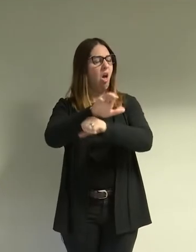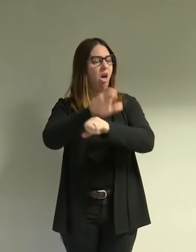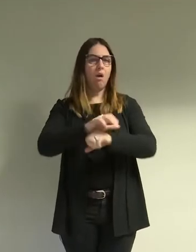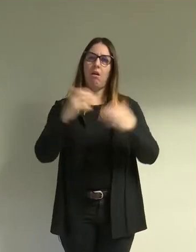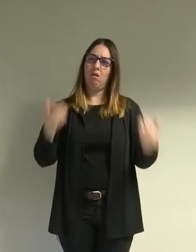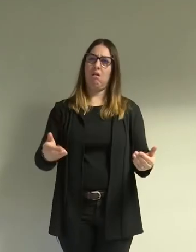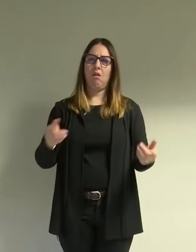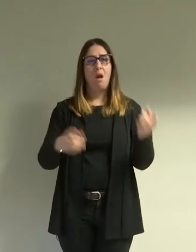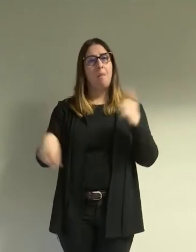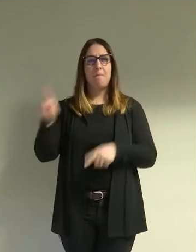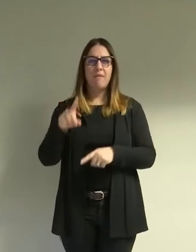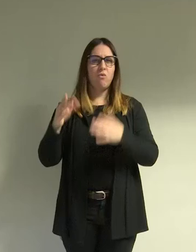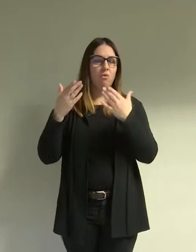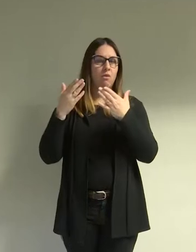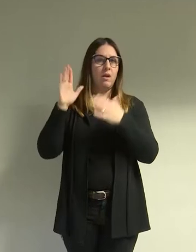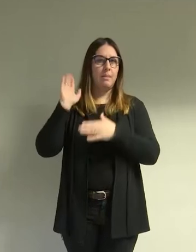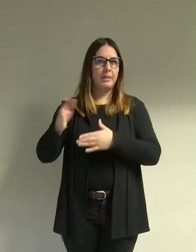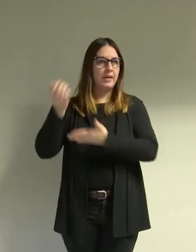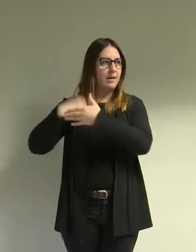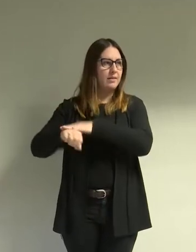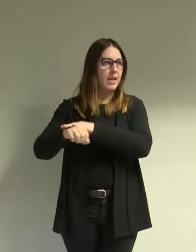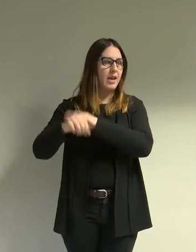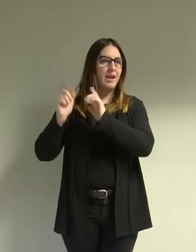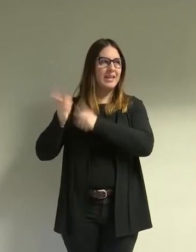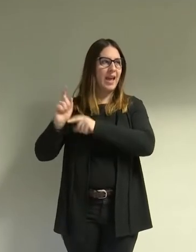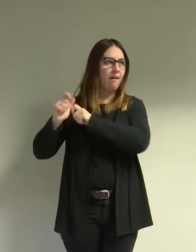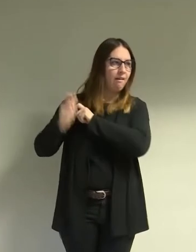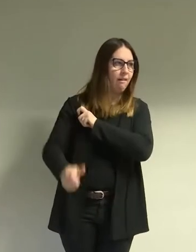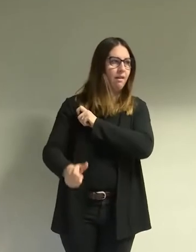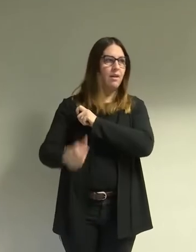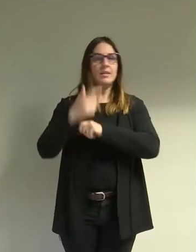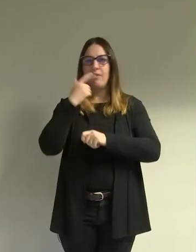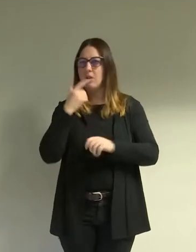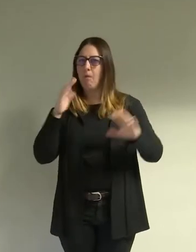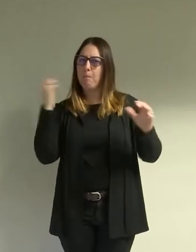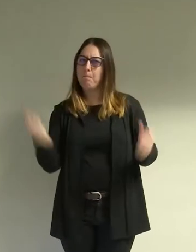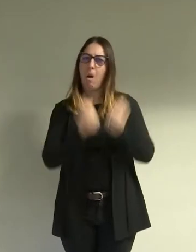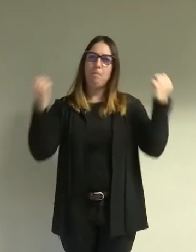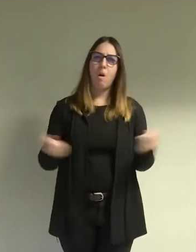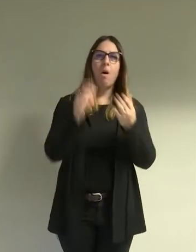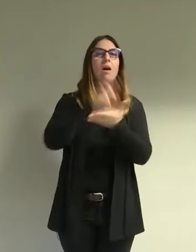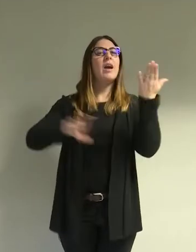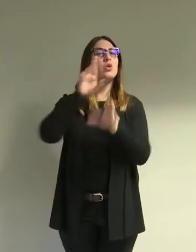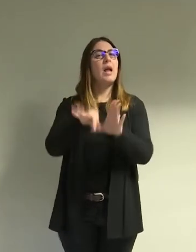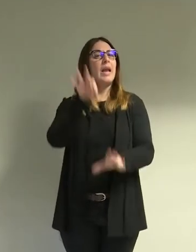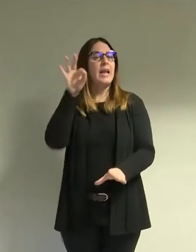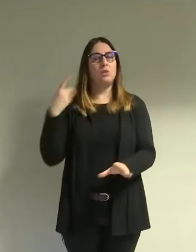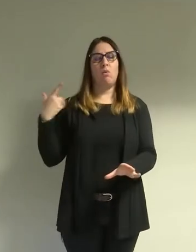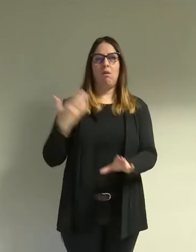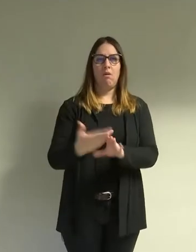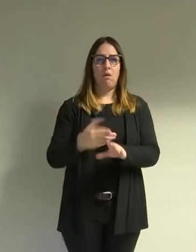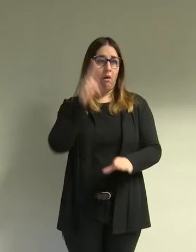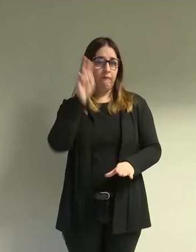les boomers sont des nantis chanceux qui n'ont fait que polluer la planète en référence à votre comme lors des élections régionales kid est considéré